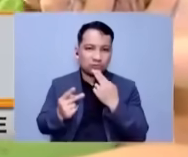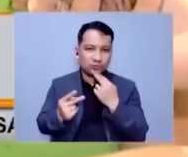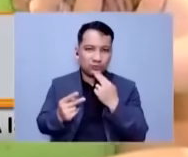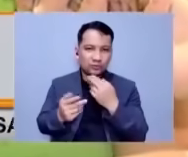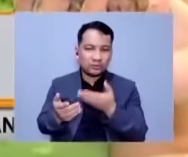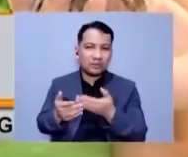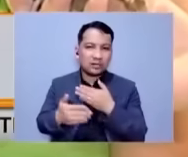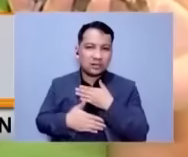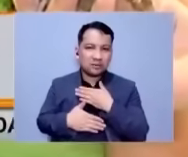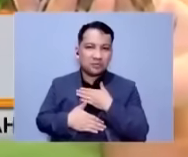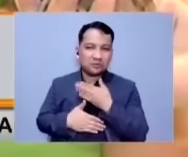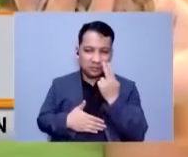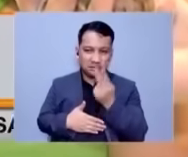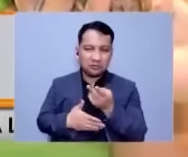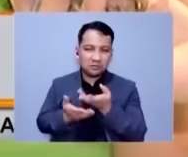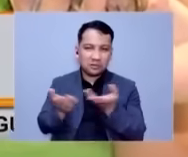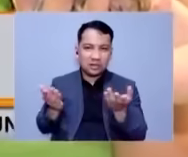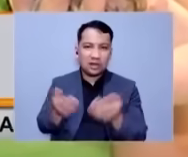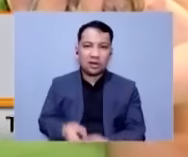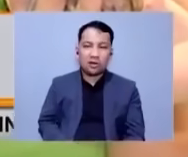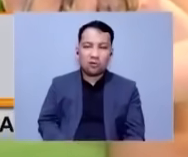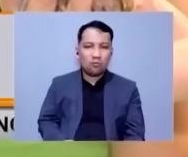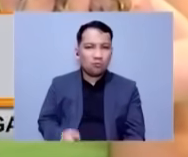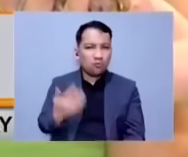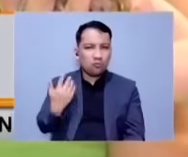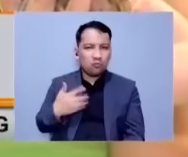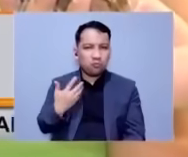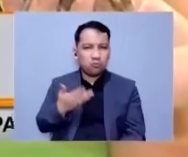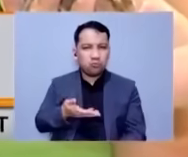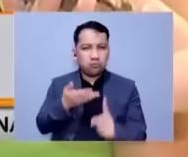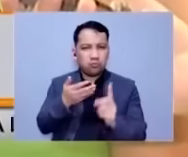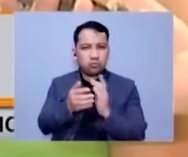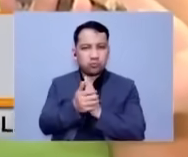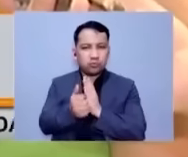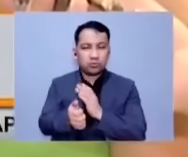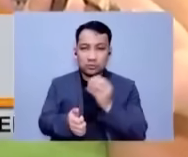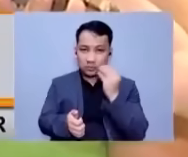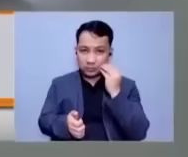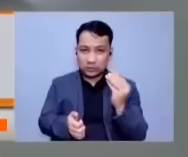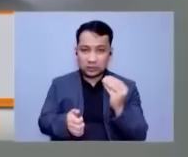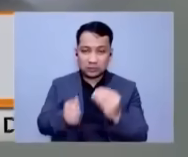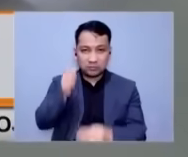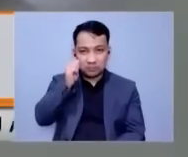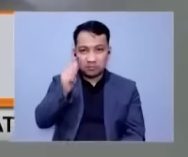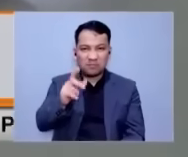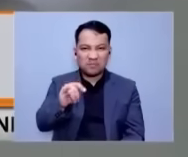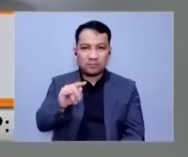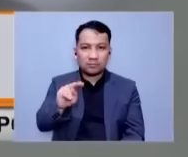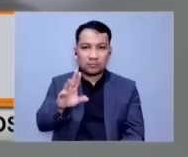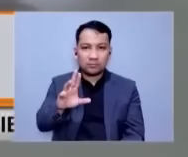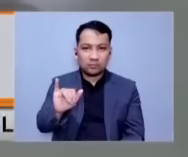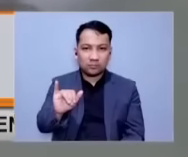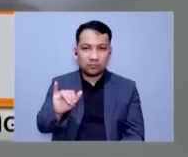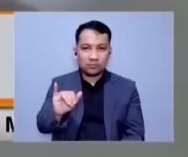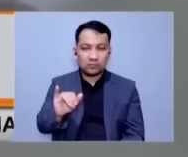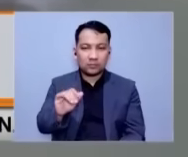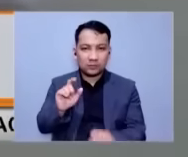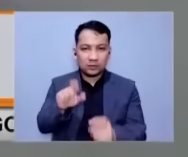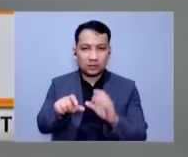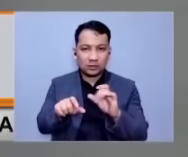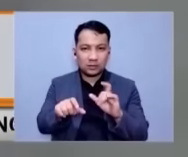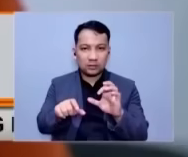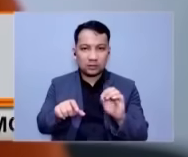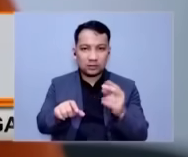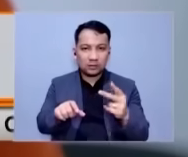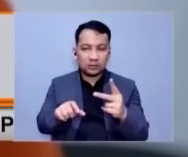for them kasi talaga ang husay ng dalawang yun. Sobra. Si Maris and si Anthony. And it really just clicked with them, the humor,